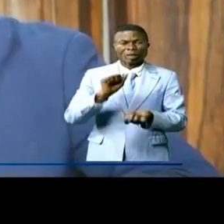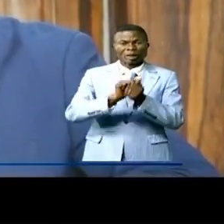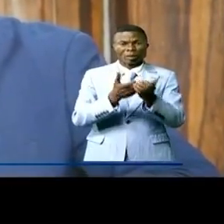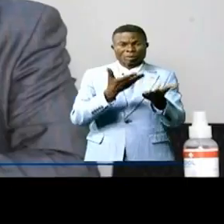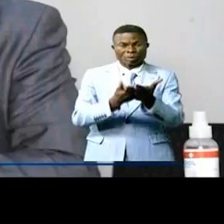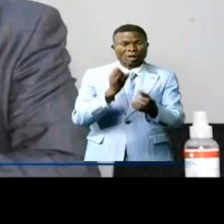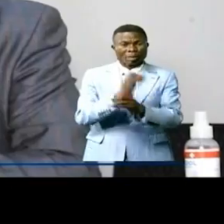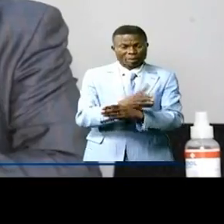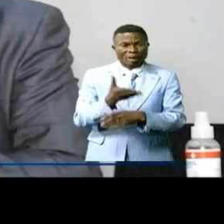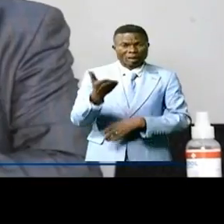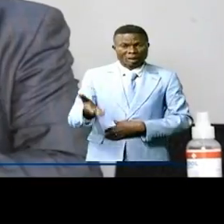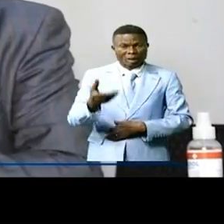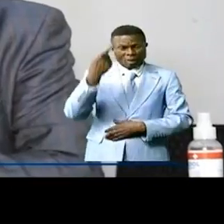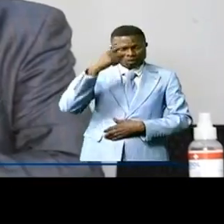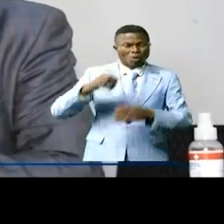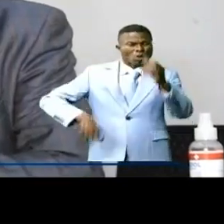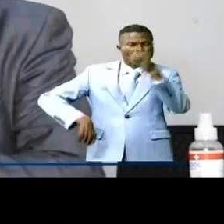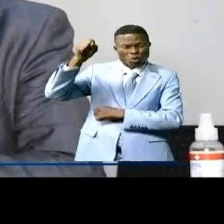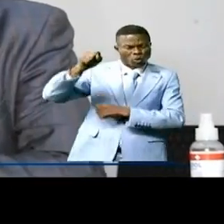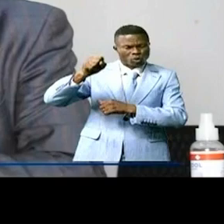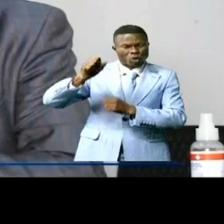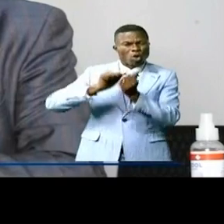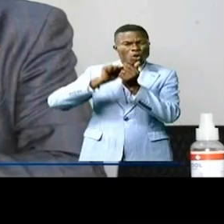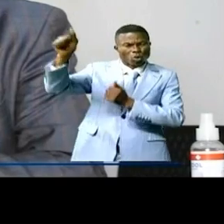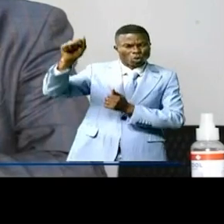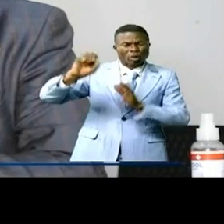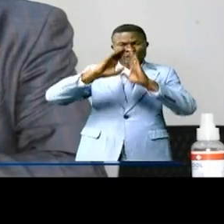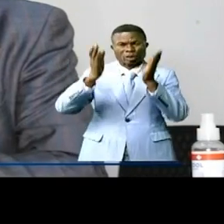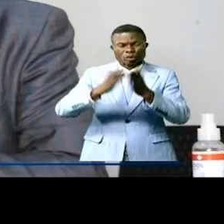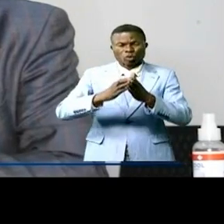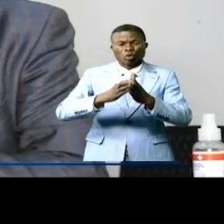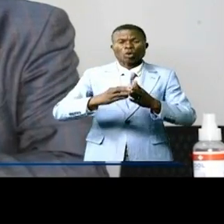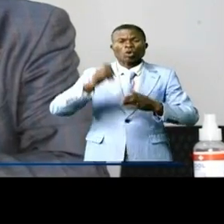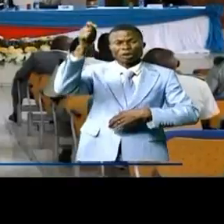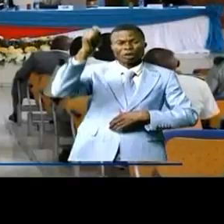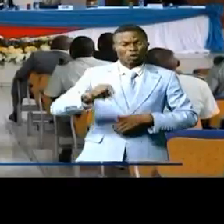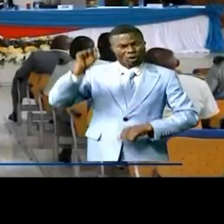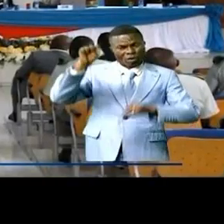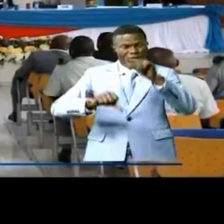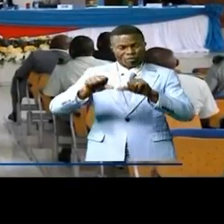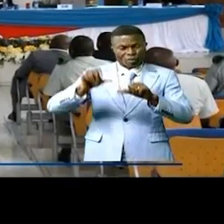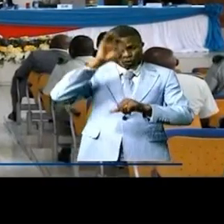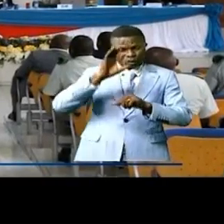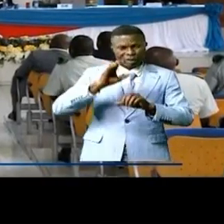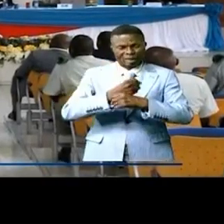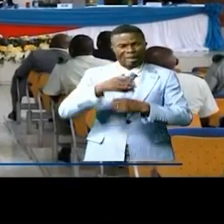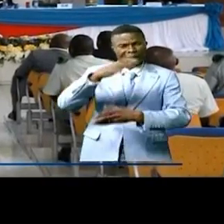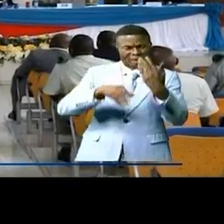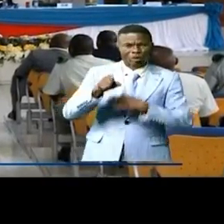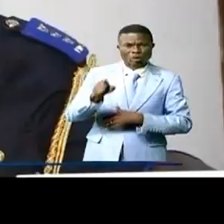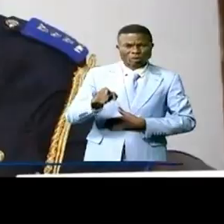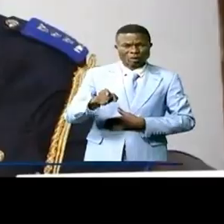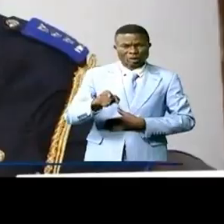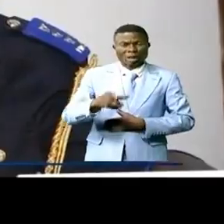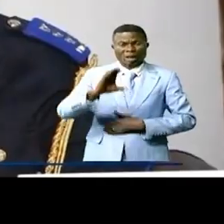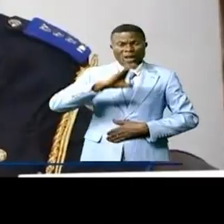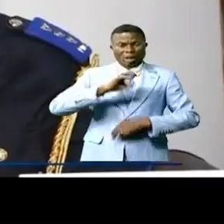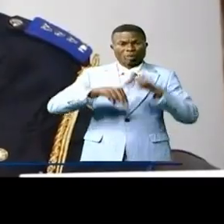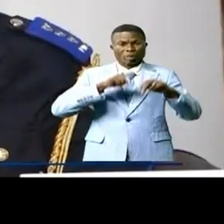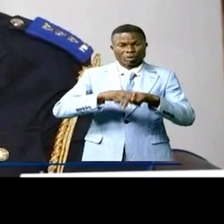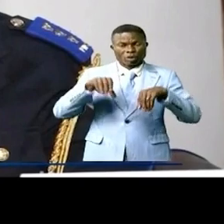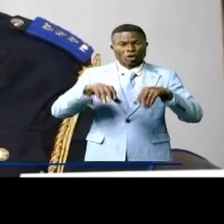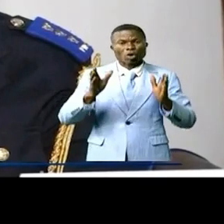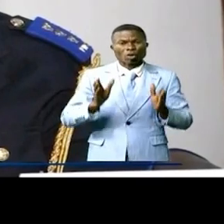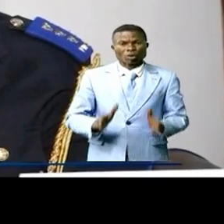déjà remplie pour bouter hors d'état de nuire tous c'est lui qui sait perdra en conjectures la police nationale congolaise